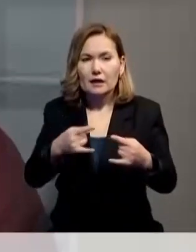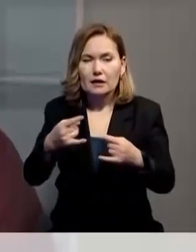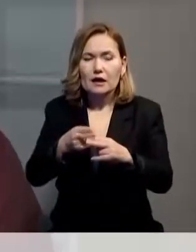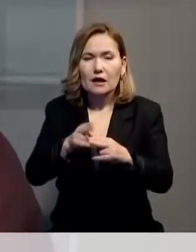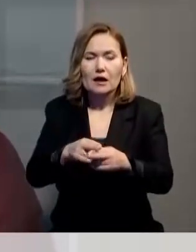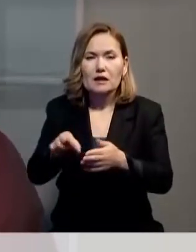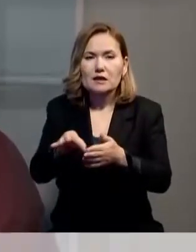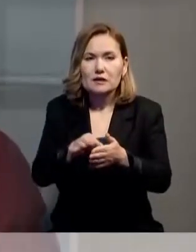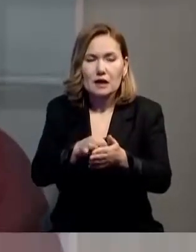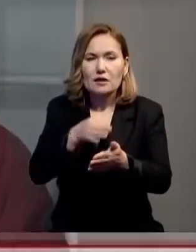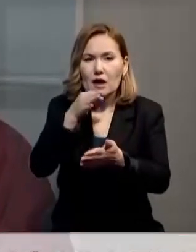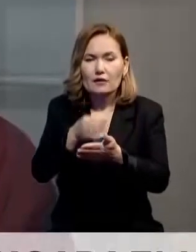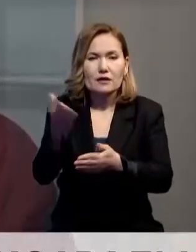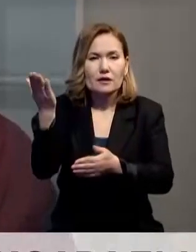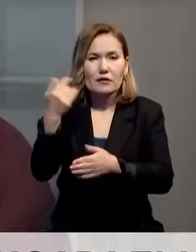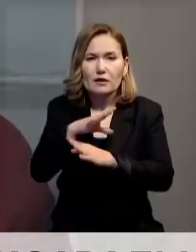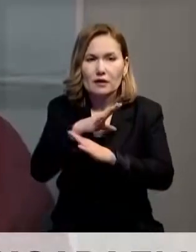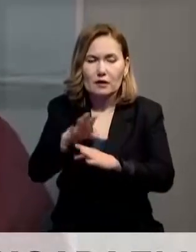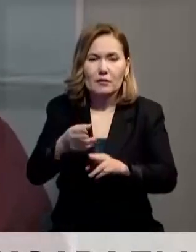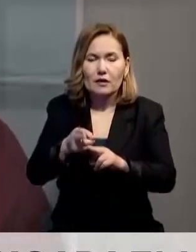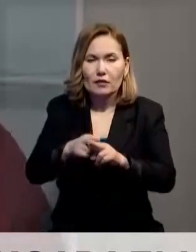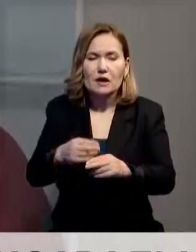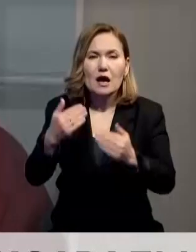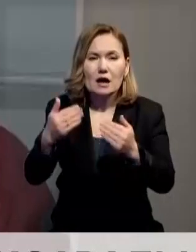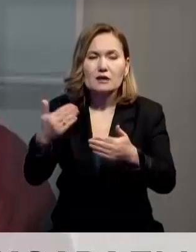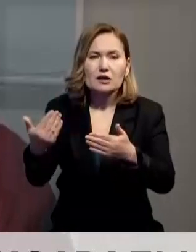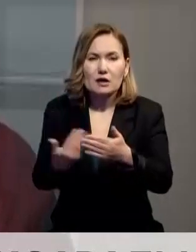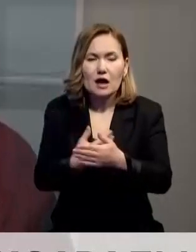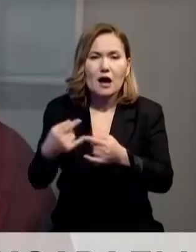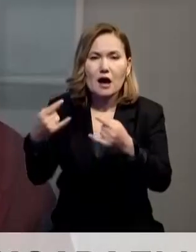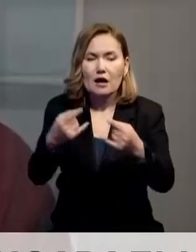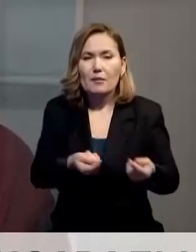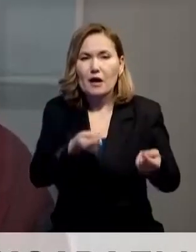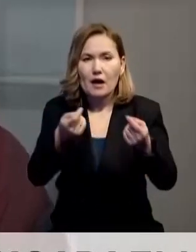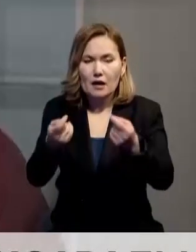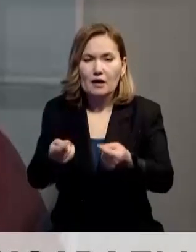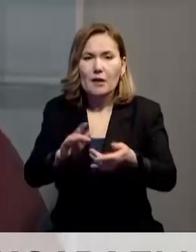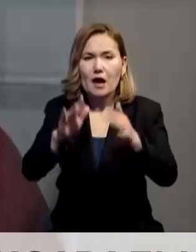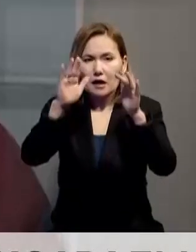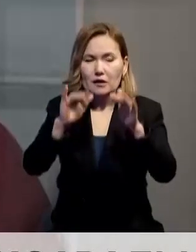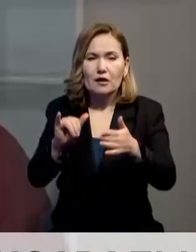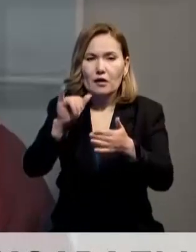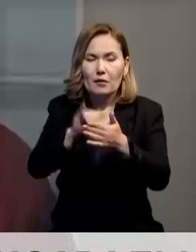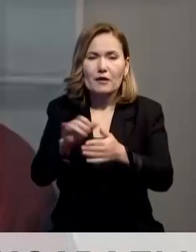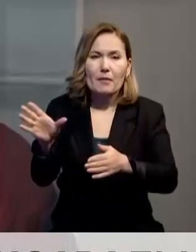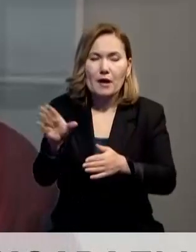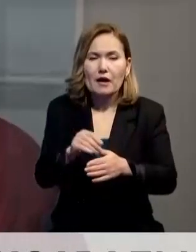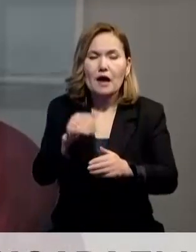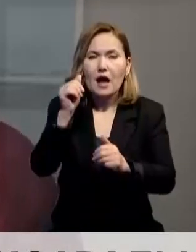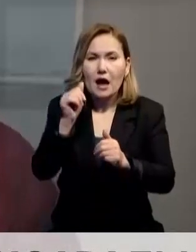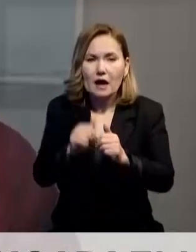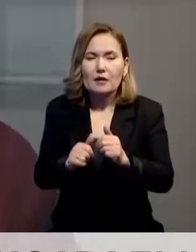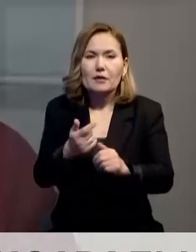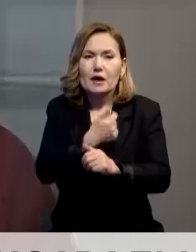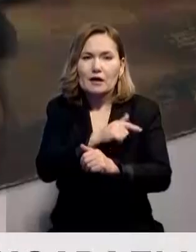болды. Біз облыстағы дәрігерлермен телефон арқылы хабарласып қана кеңес алатынбыз. Енді ортақ жүйеге түсетіндіктен бұл мәліметті кез келген салалық